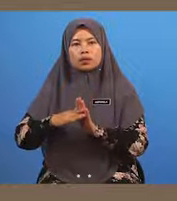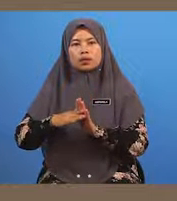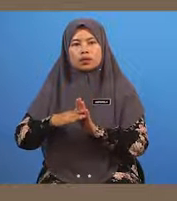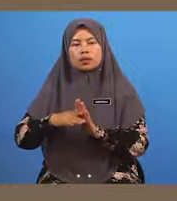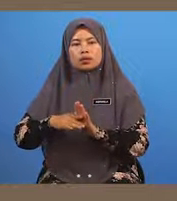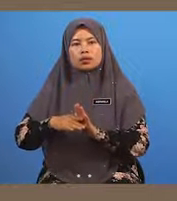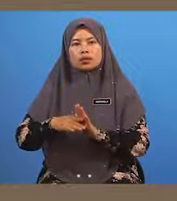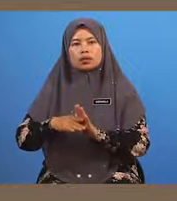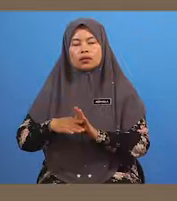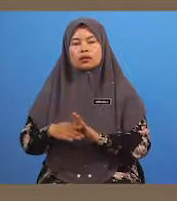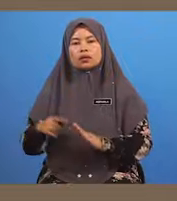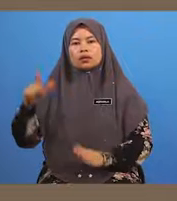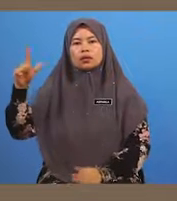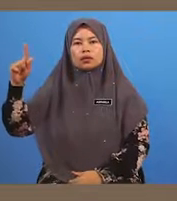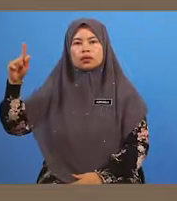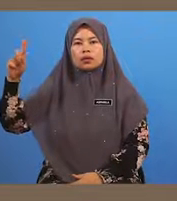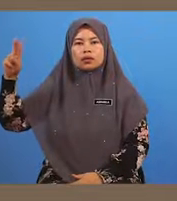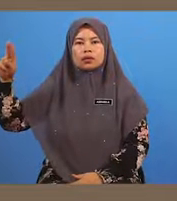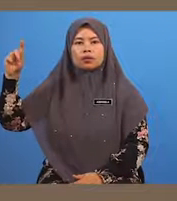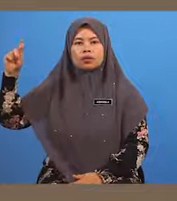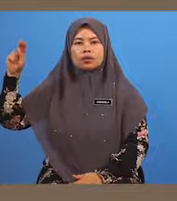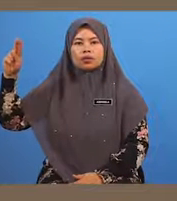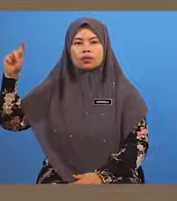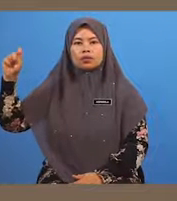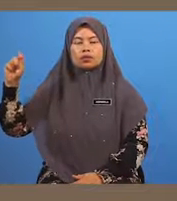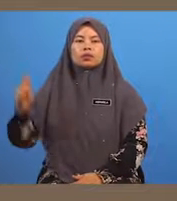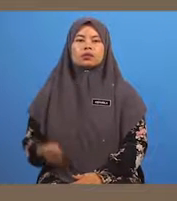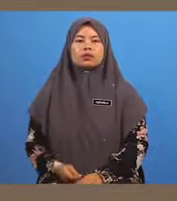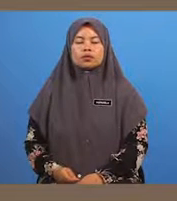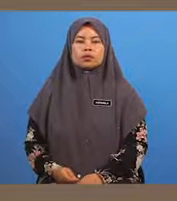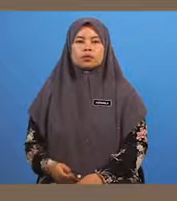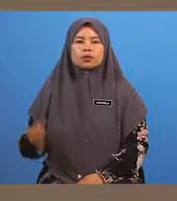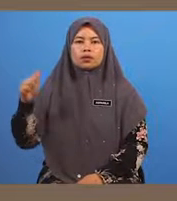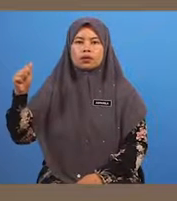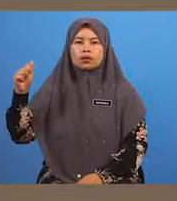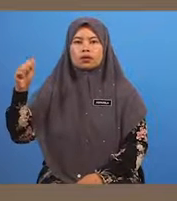dan pergelangan tangan. C. Tiada batas aurat.